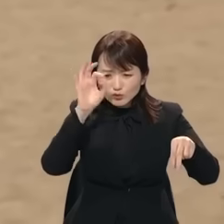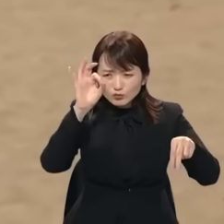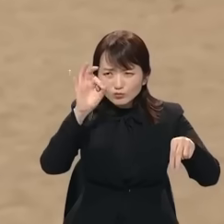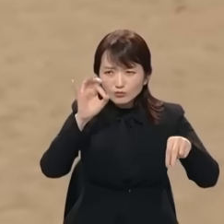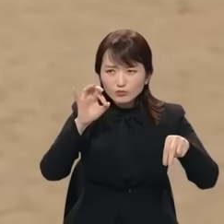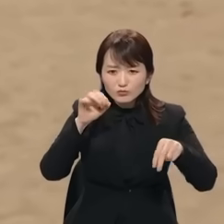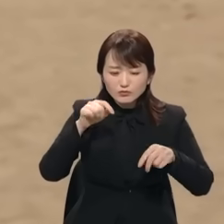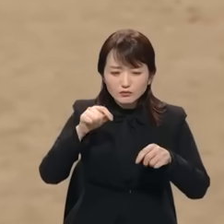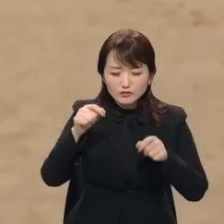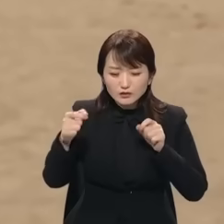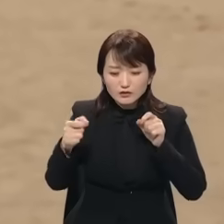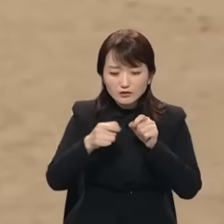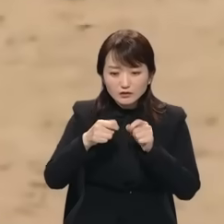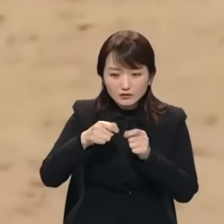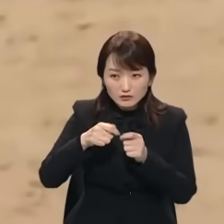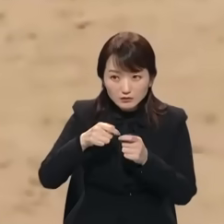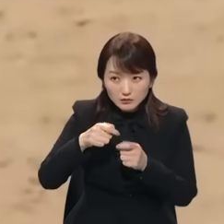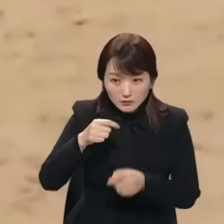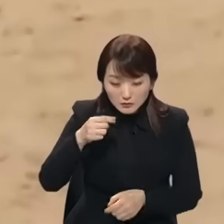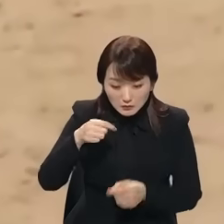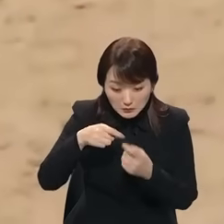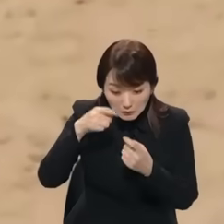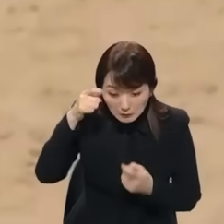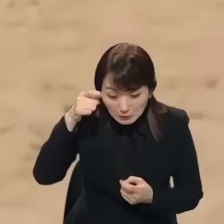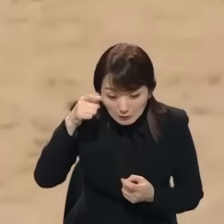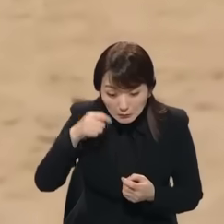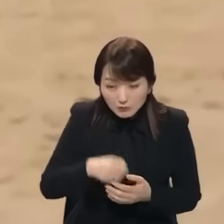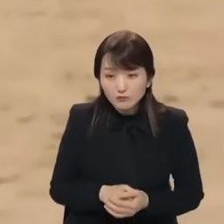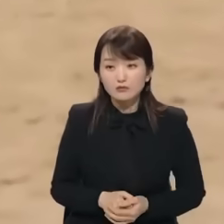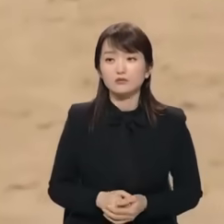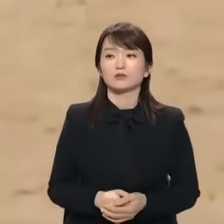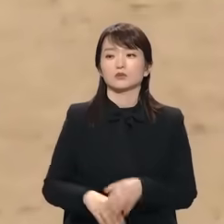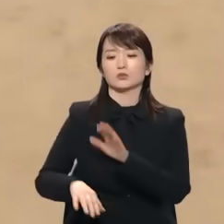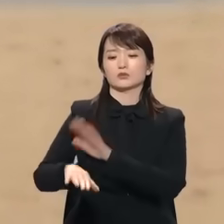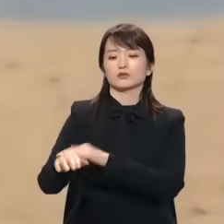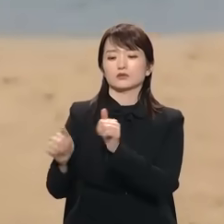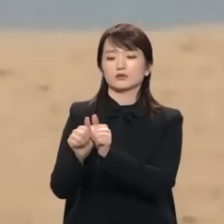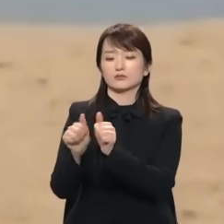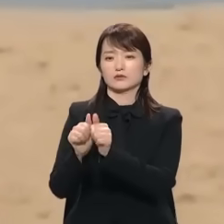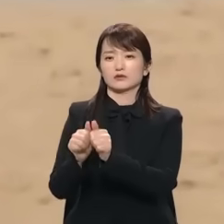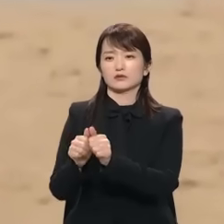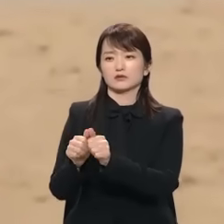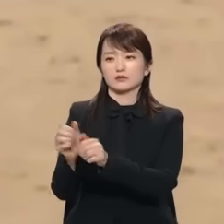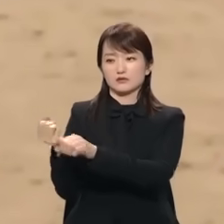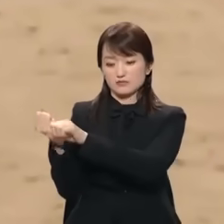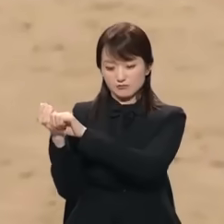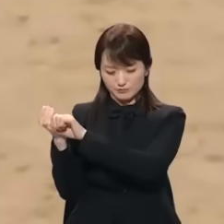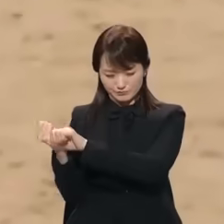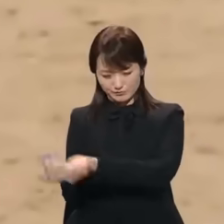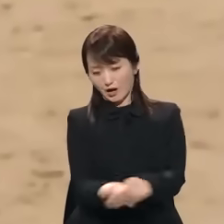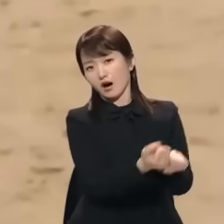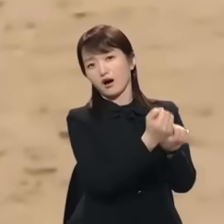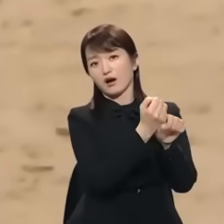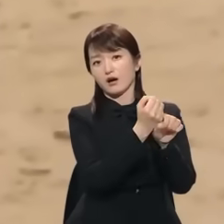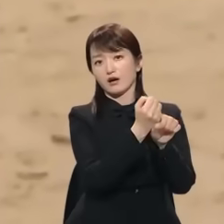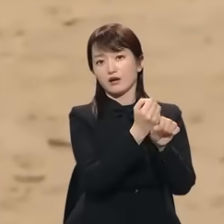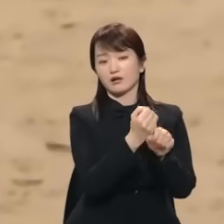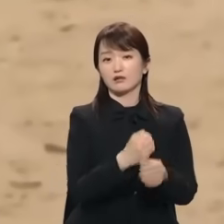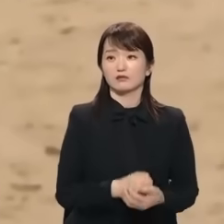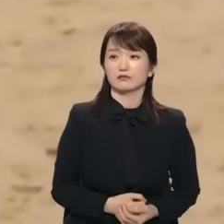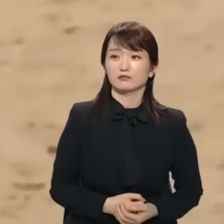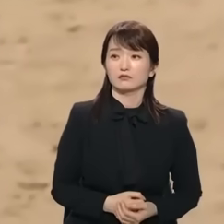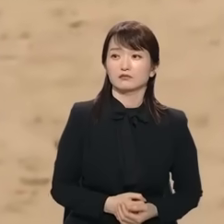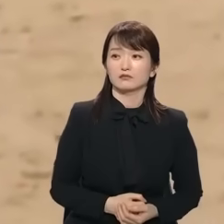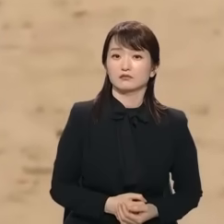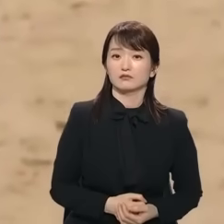봤더니 오른쪽 맨 오른쪽 남성 손에 웬 골프채가 있습니다 하하 이런 자 파로 휙 아